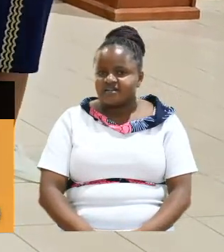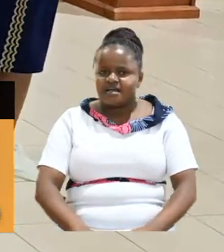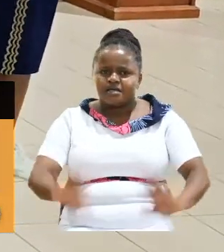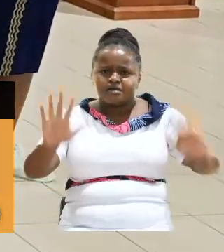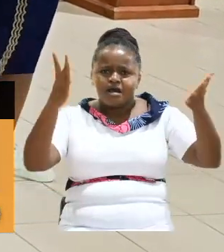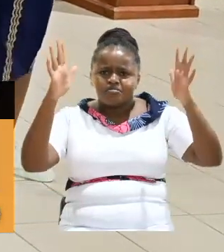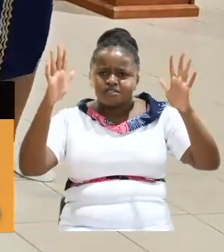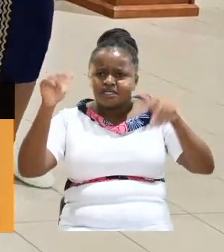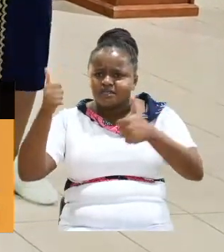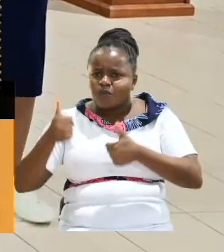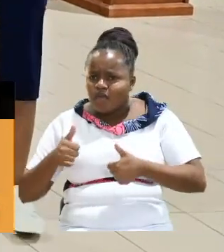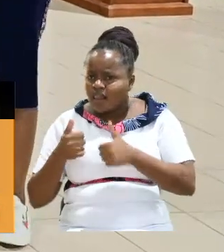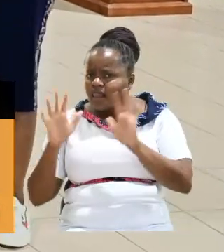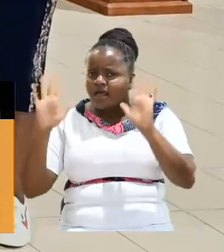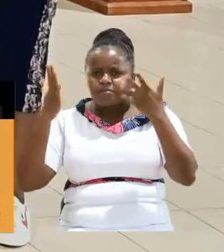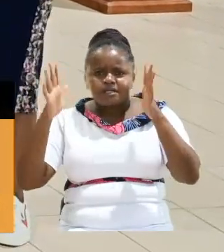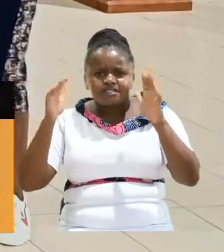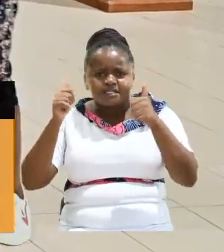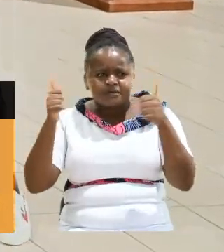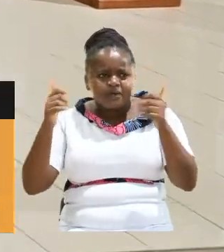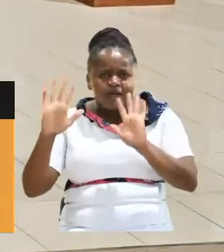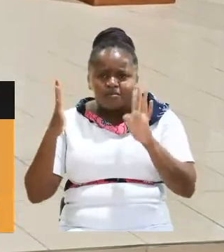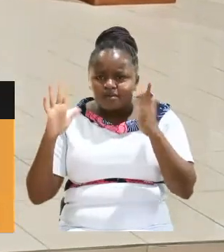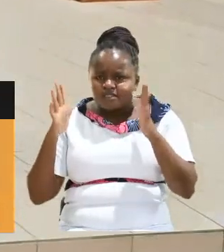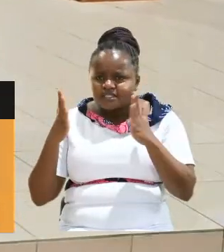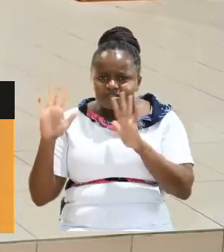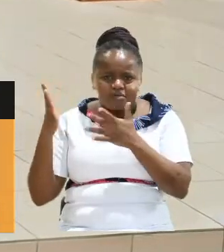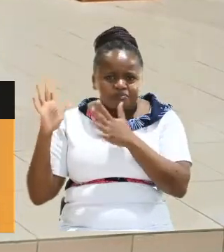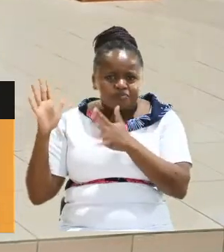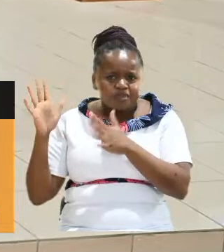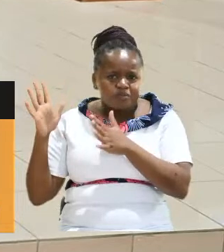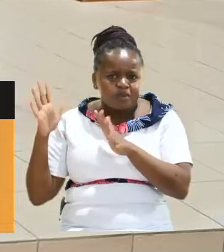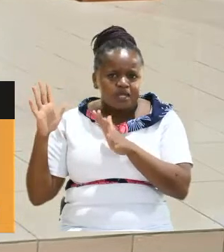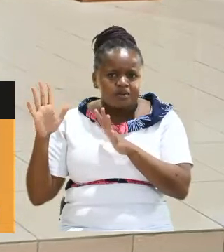Makofi mzuri. Makofi mbaka ingie. Makofi.